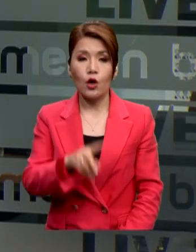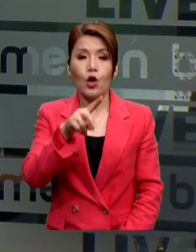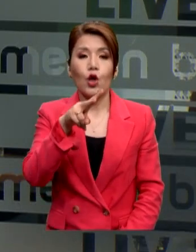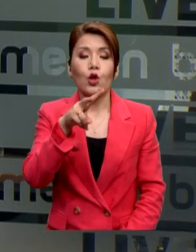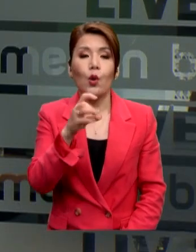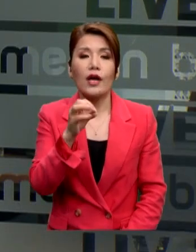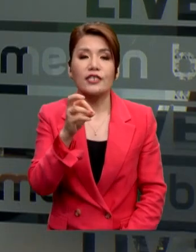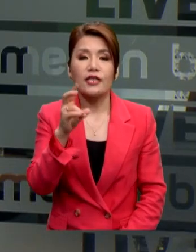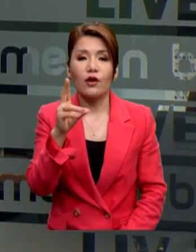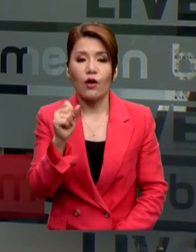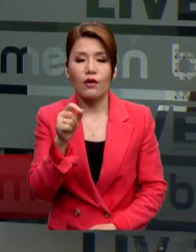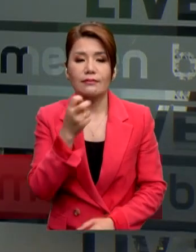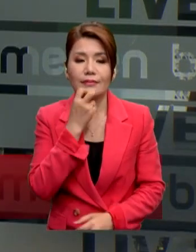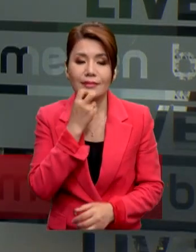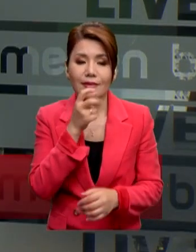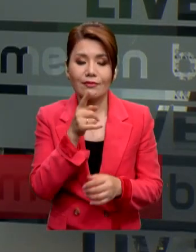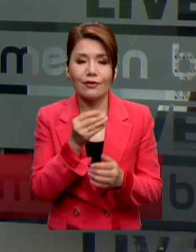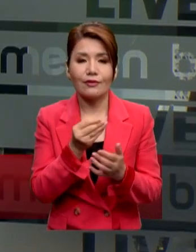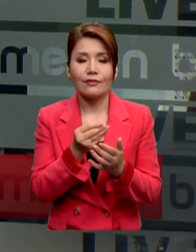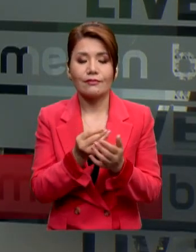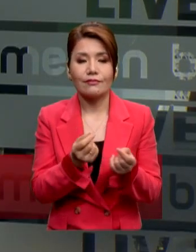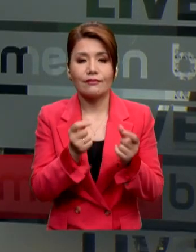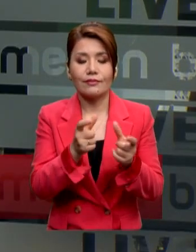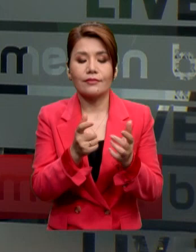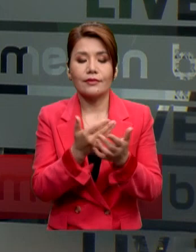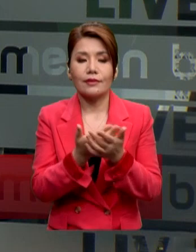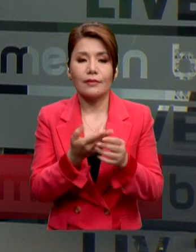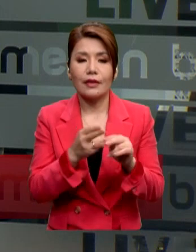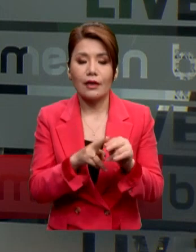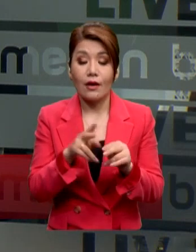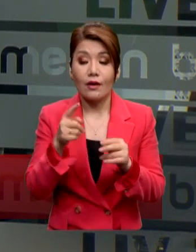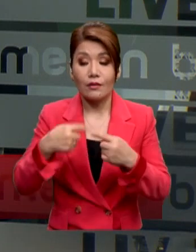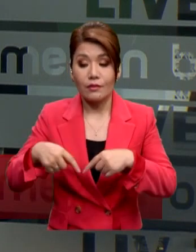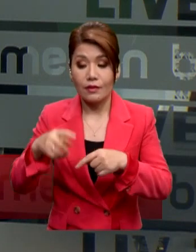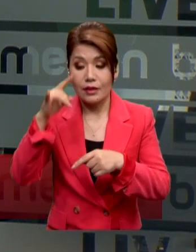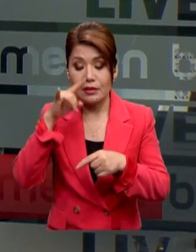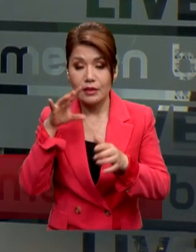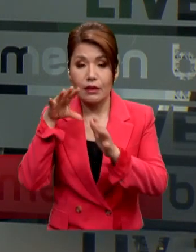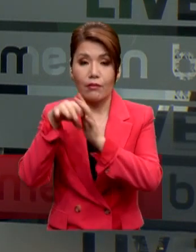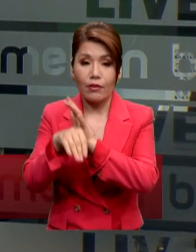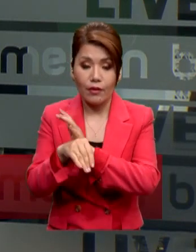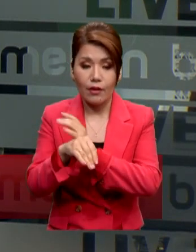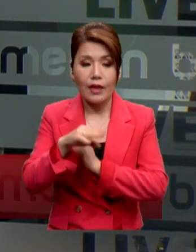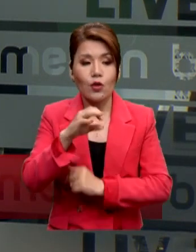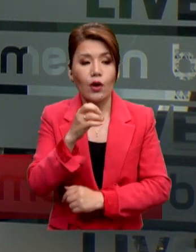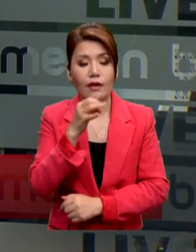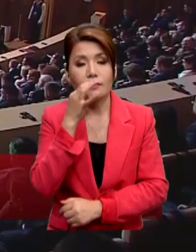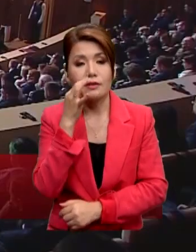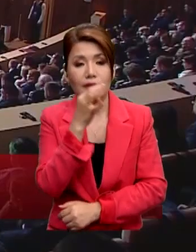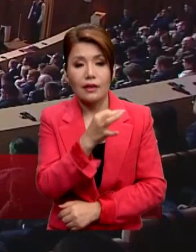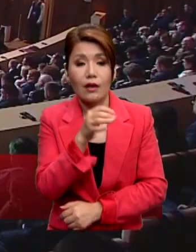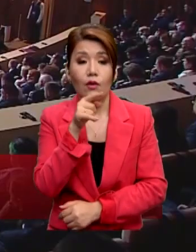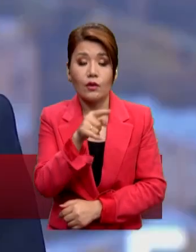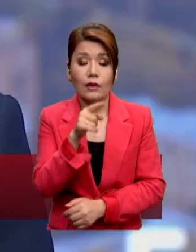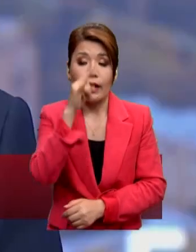Лукашенконың әзілін жоғары бағаладым. Беларусь башысының одақтас мемлекетке кіру туралы ұсынысына Тоқаев осылай жауап берді.